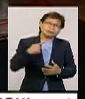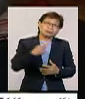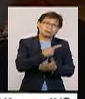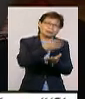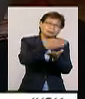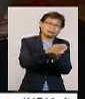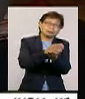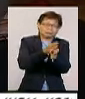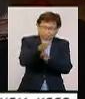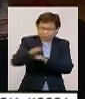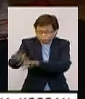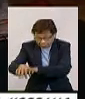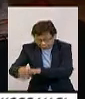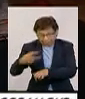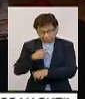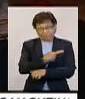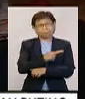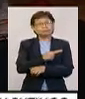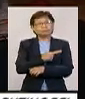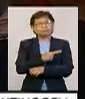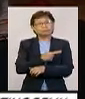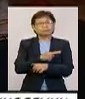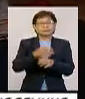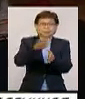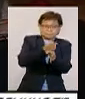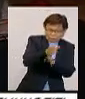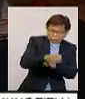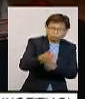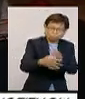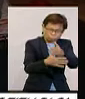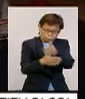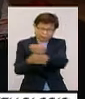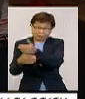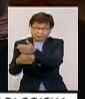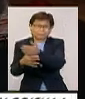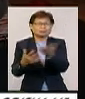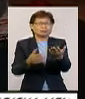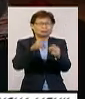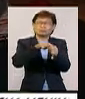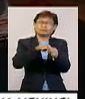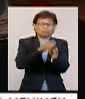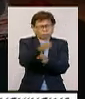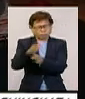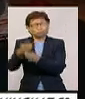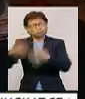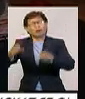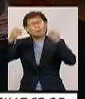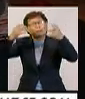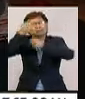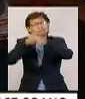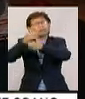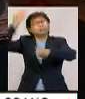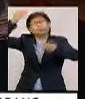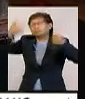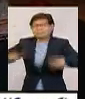sektor pertanian kita, sektor perikanan kita, kita sudah ada sektor-sektor ini berpuluh tahun. Tetapi